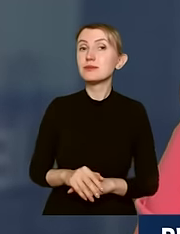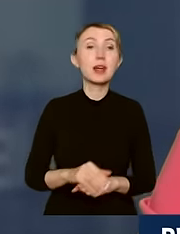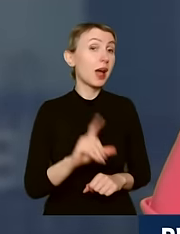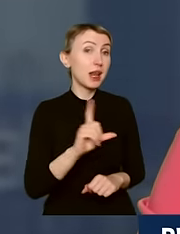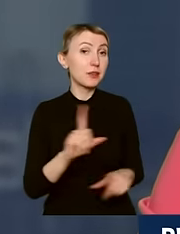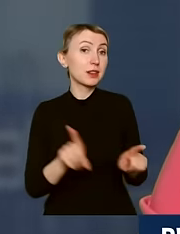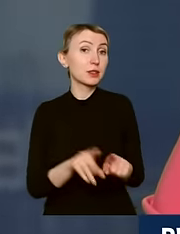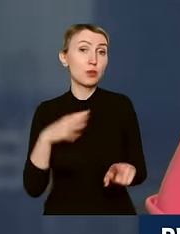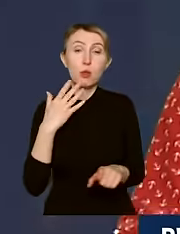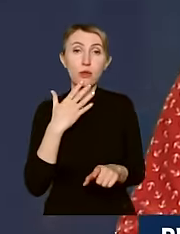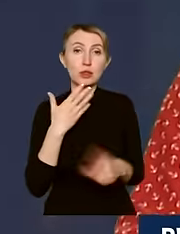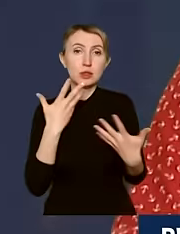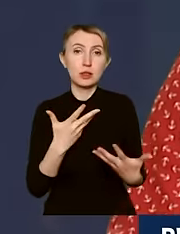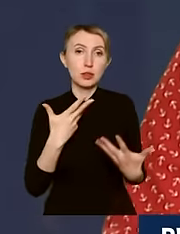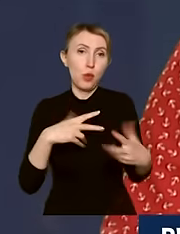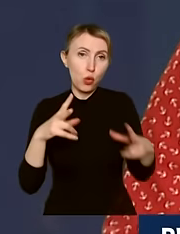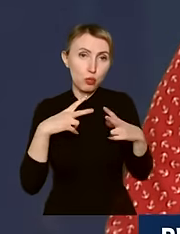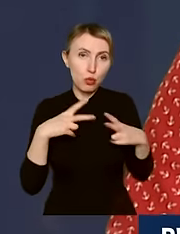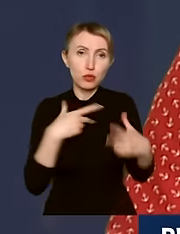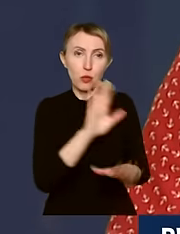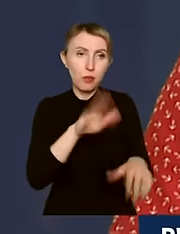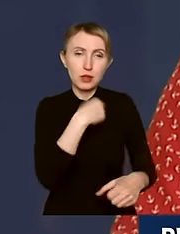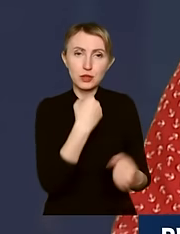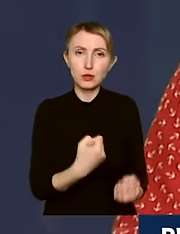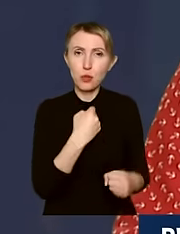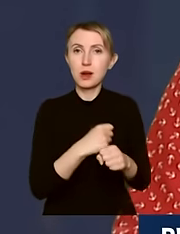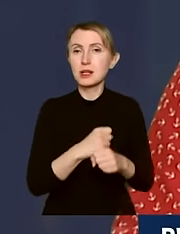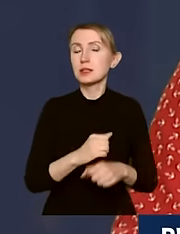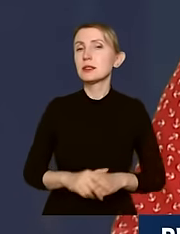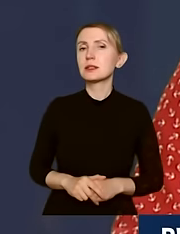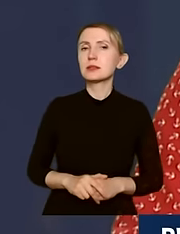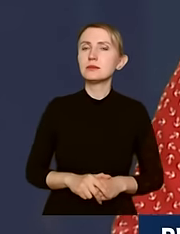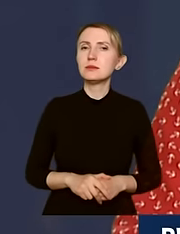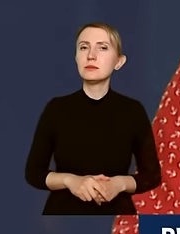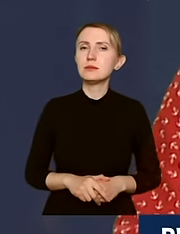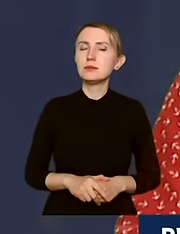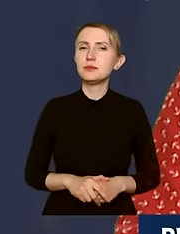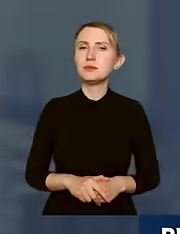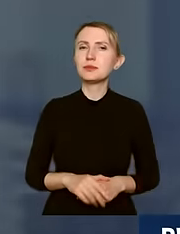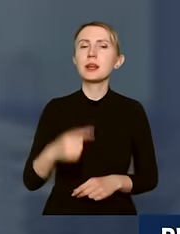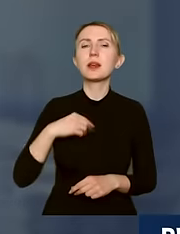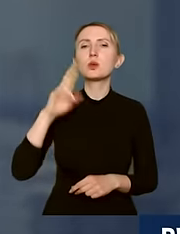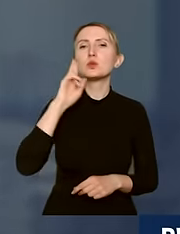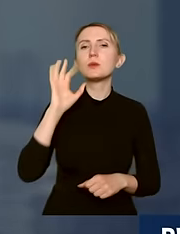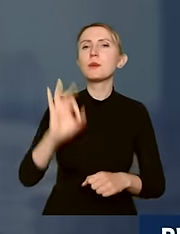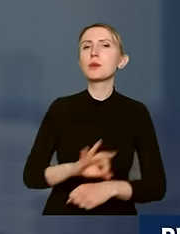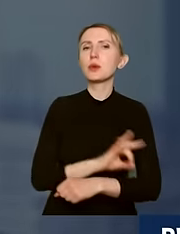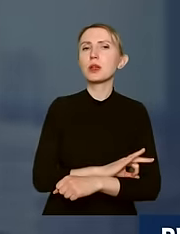będzie, opowiadała za tym, będziemy żeby odpoczywali będziemy ci, którzy o tym ciężko rozmawiać. Pracują. Natomiast jak rozumiem, ten projekt też